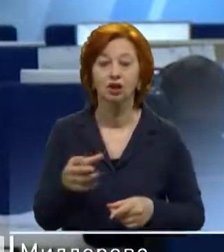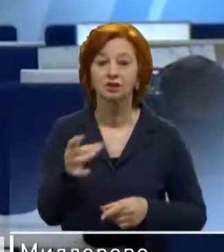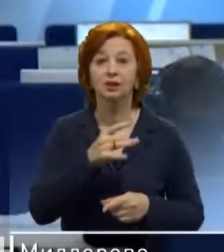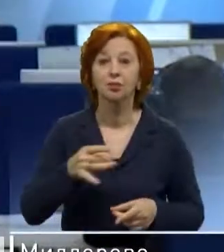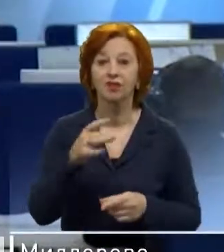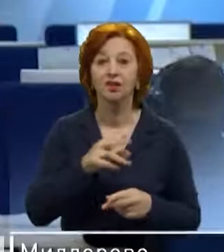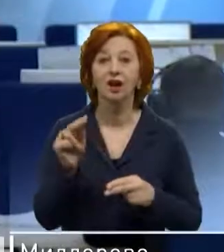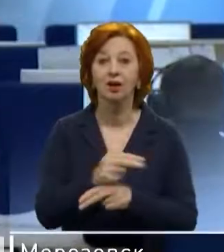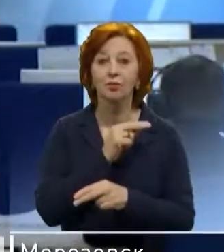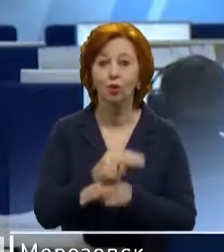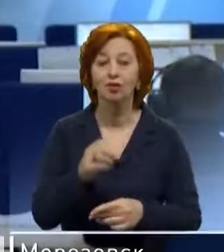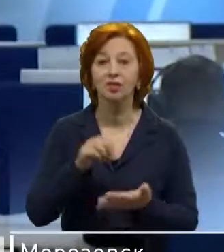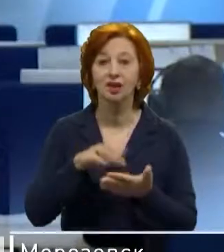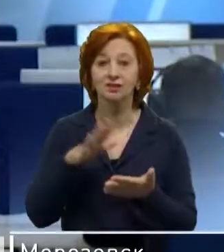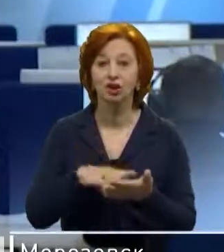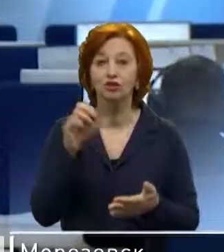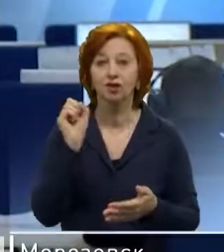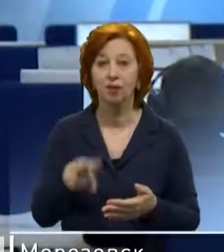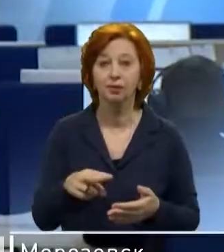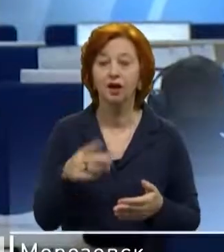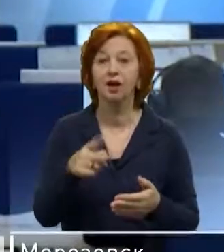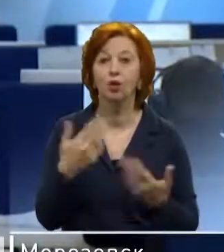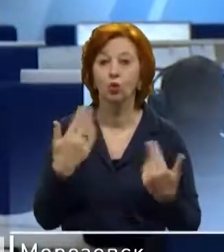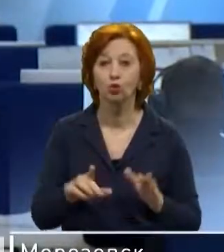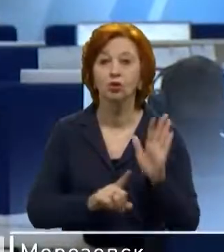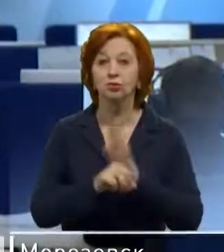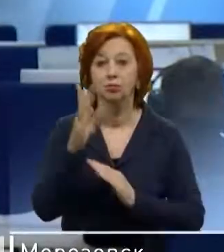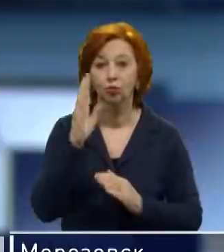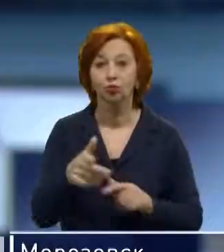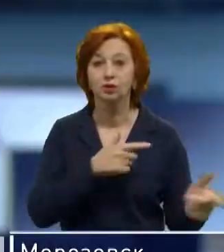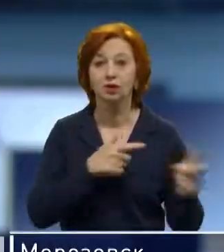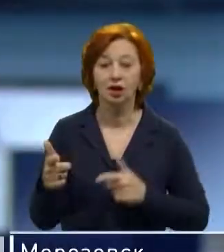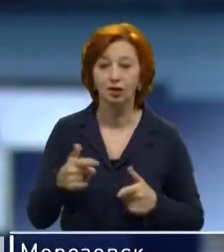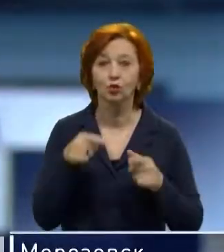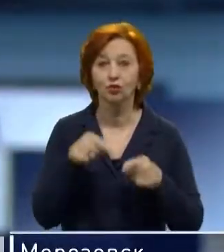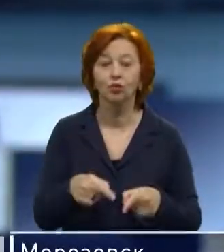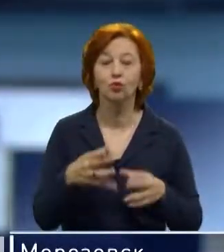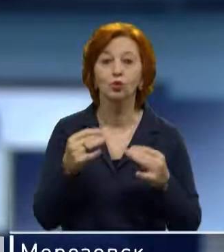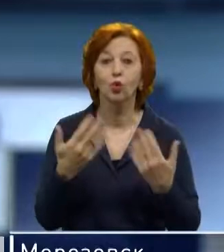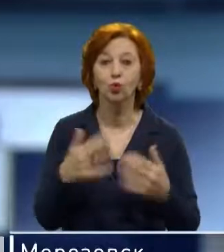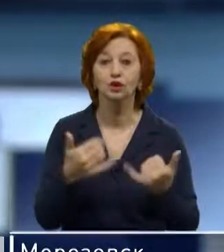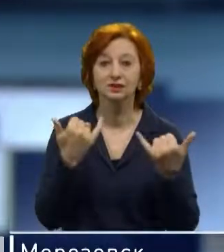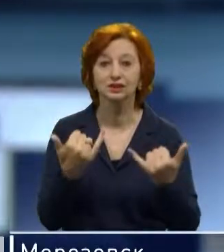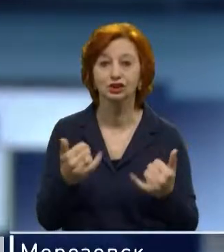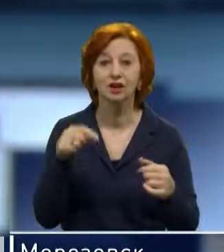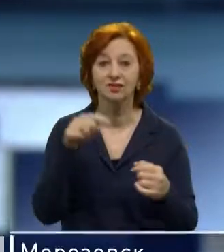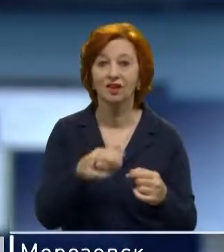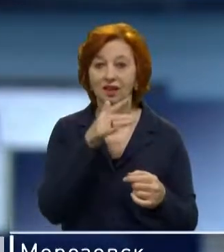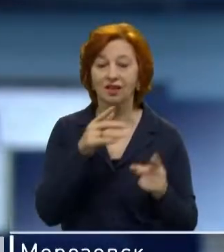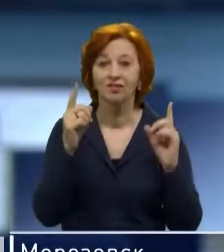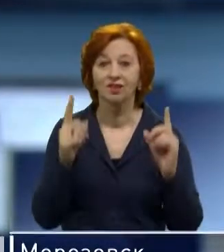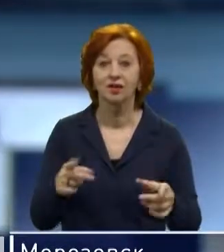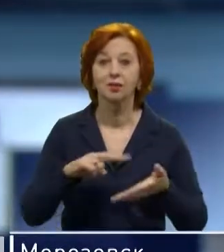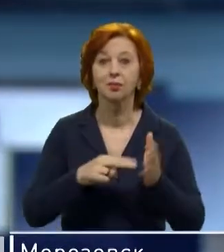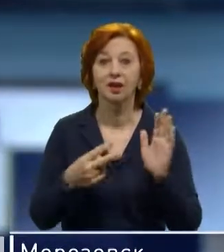Капремонт тут начали в апреле, и уже в октябре объект будет готов на все 100%. Но уже сейчас этот 10-километровый